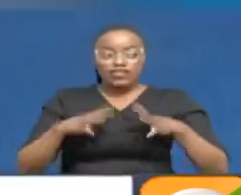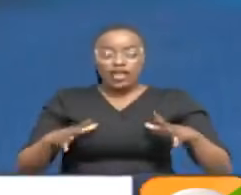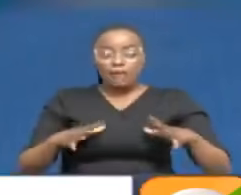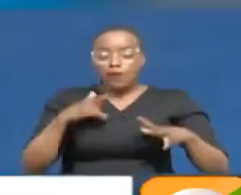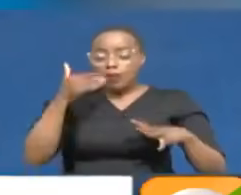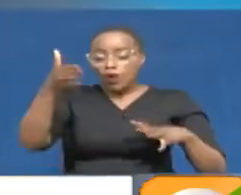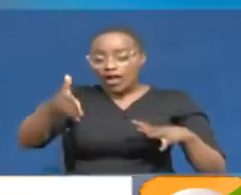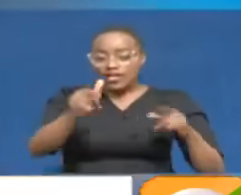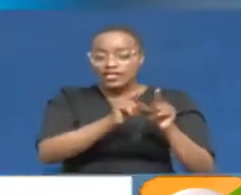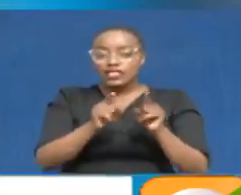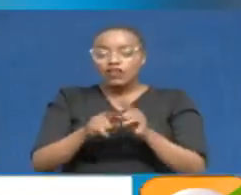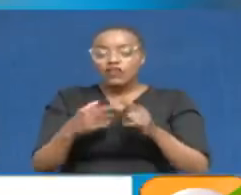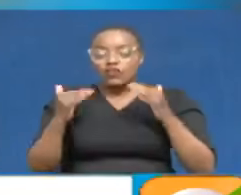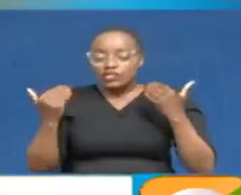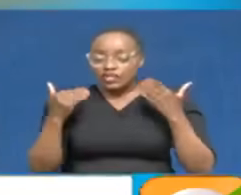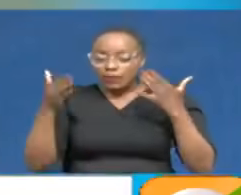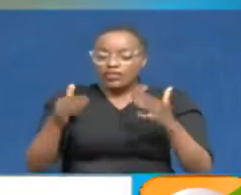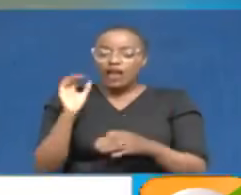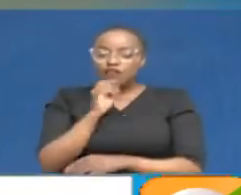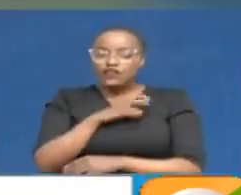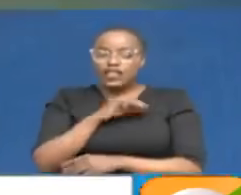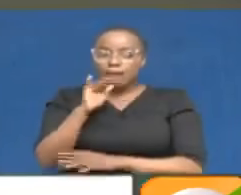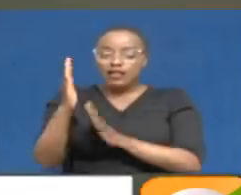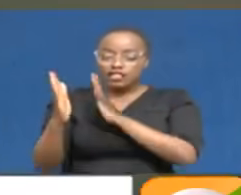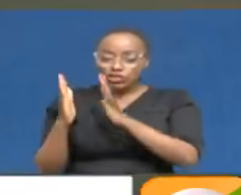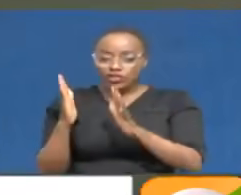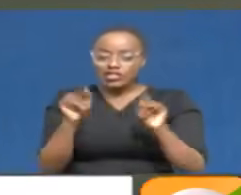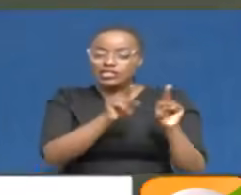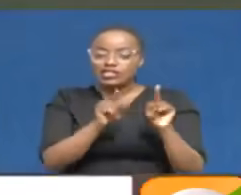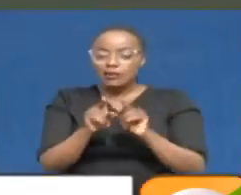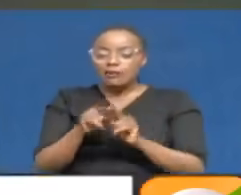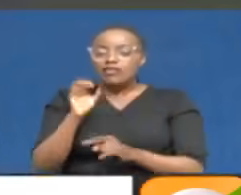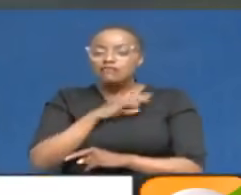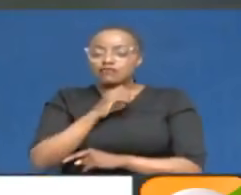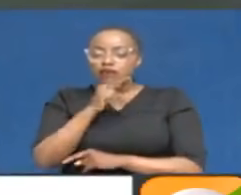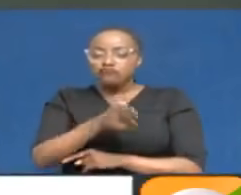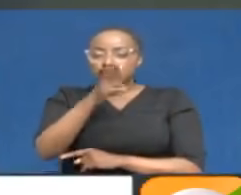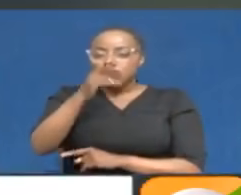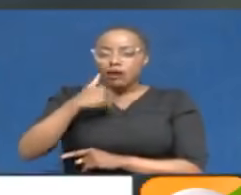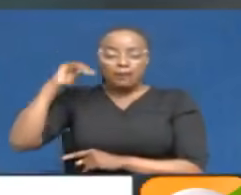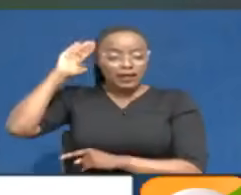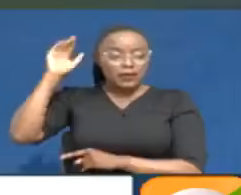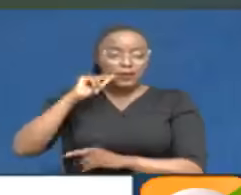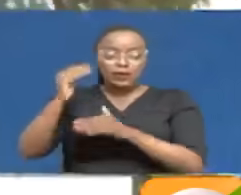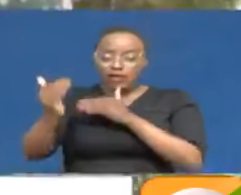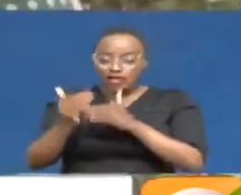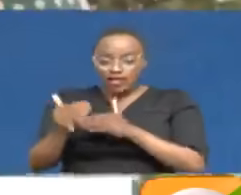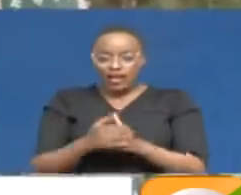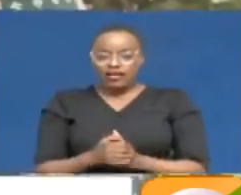Wakazi walioko hapa pia wakilala chini wakihofia usalama wao, huku milio ya risasi ikisikika kwa